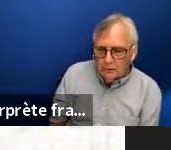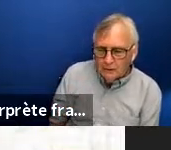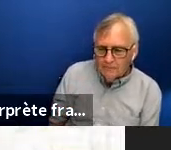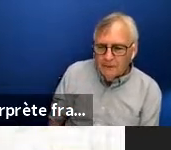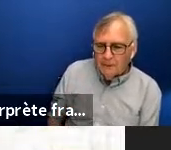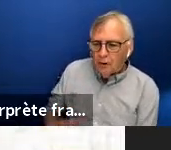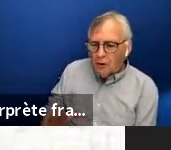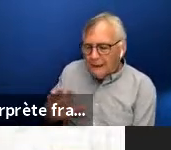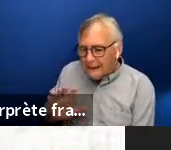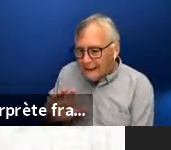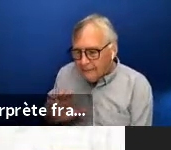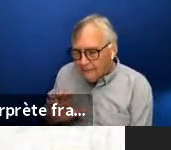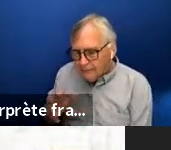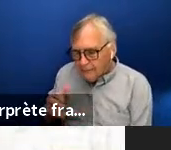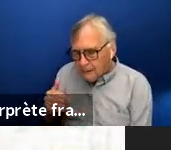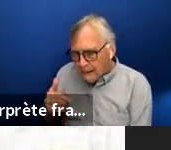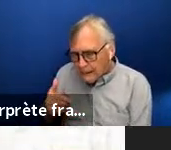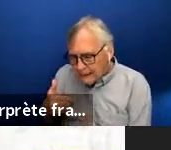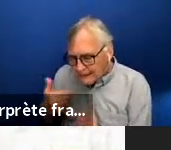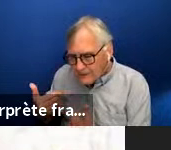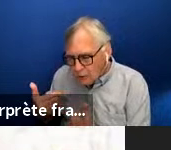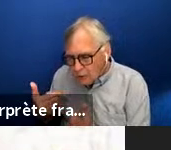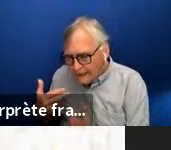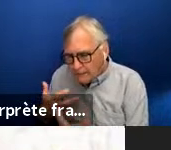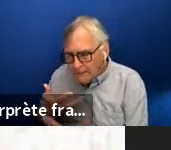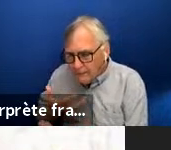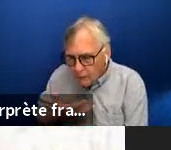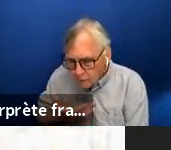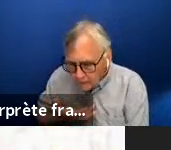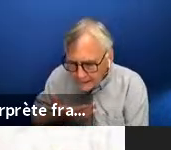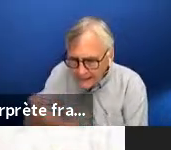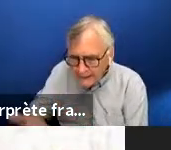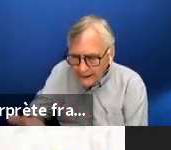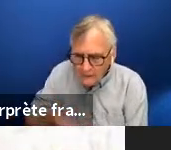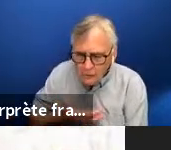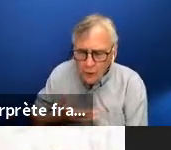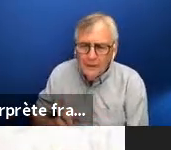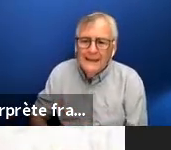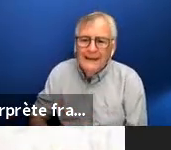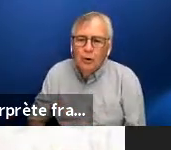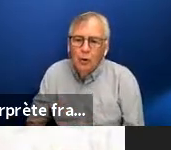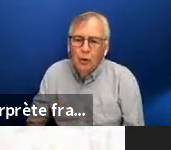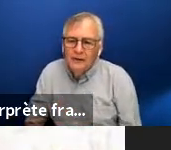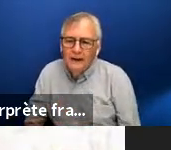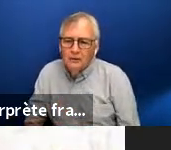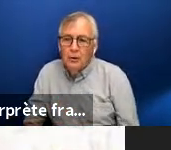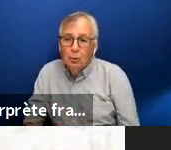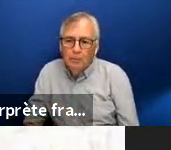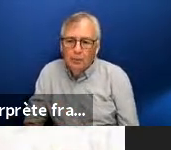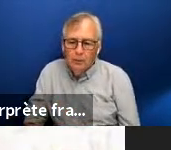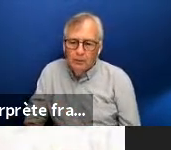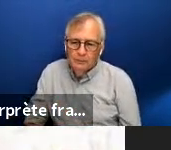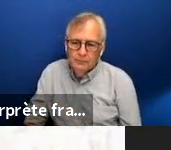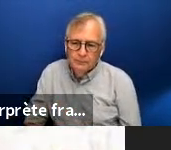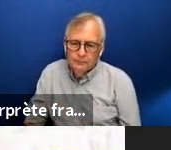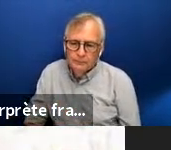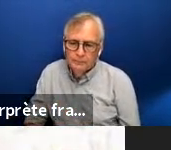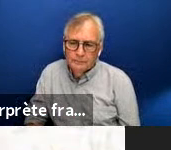personne va créer, l'attitude de l'interprète va aider ce lien de confiance-là ou